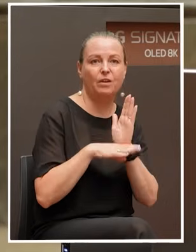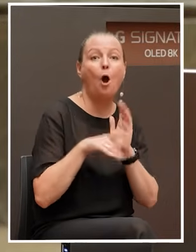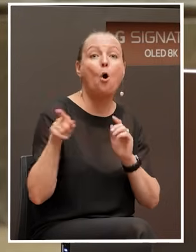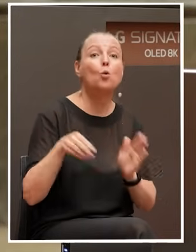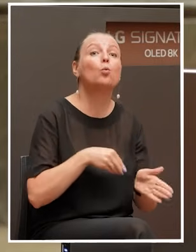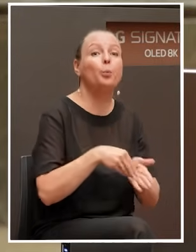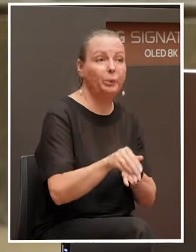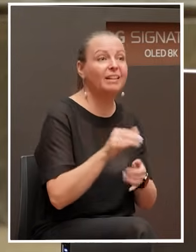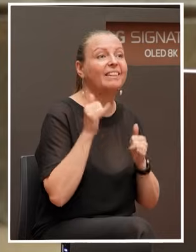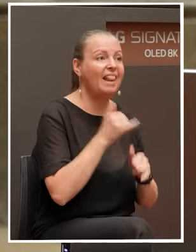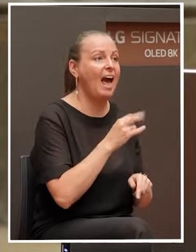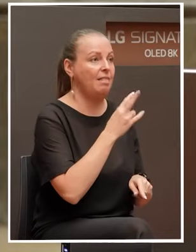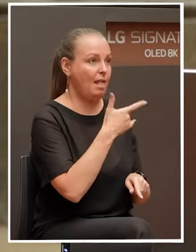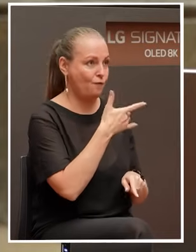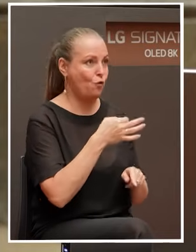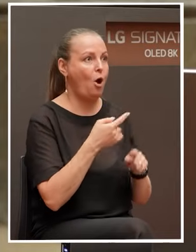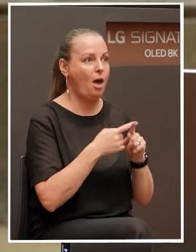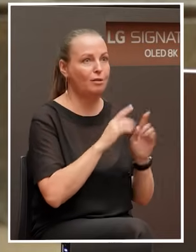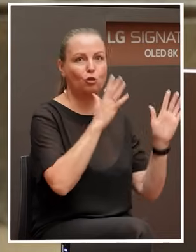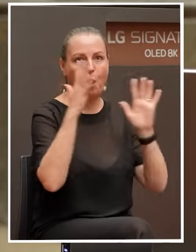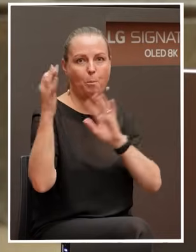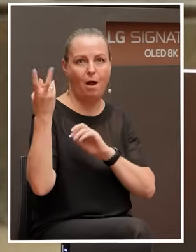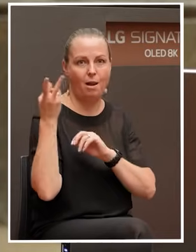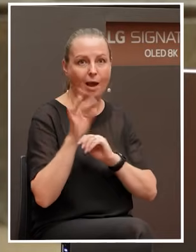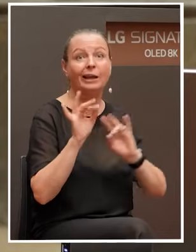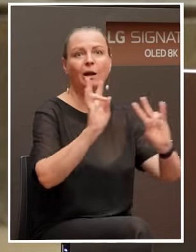эти тополя. И оставил.